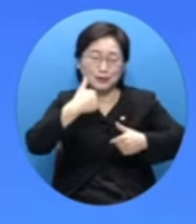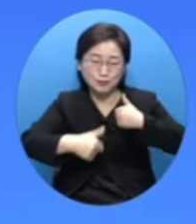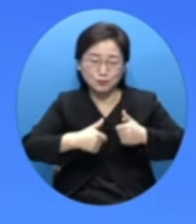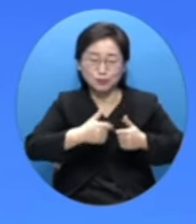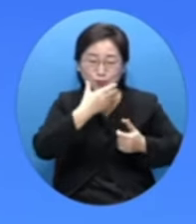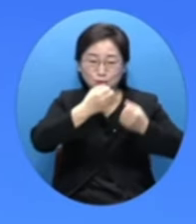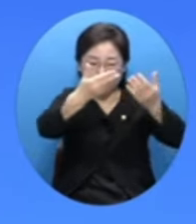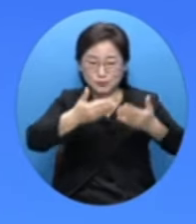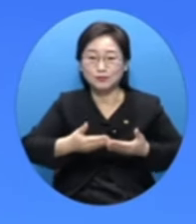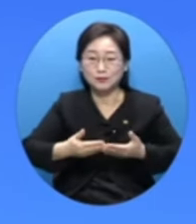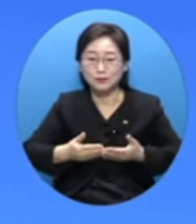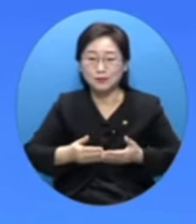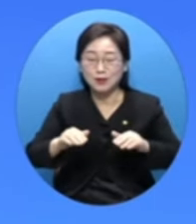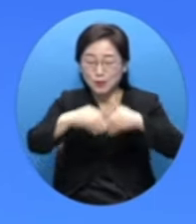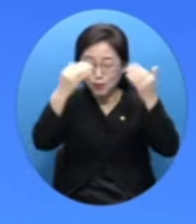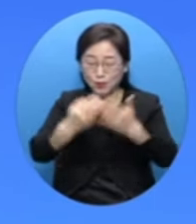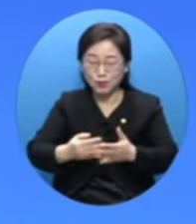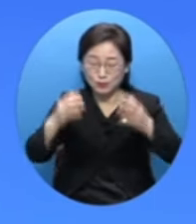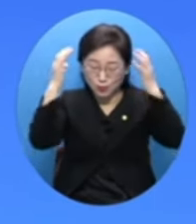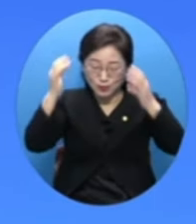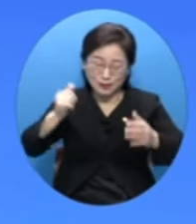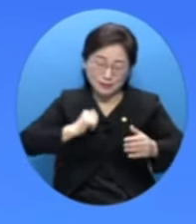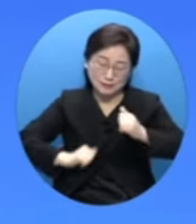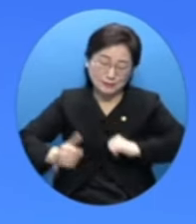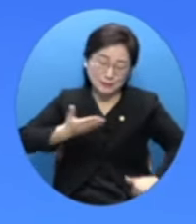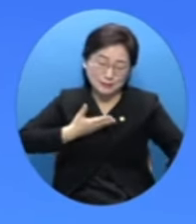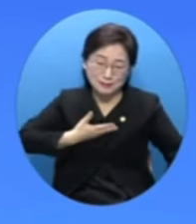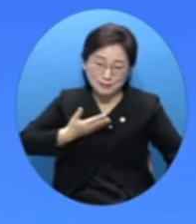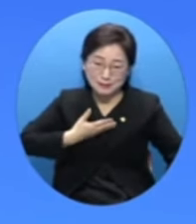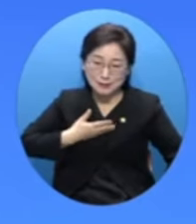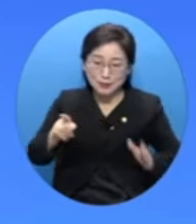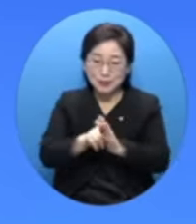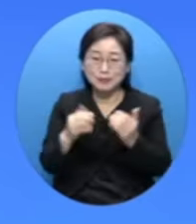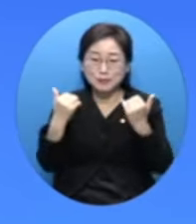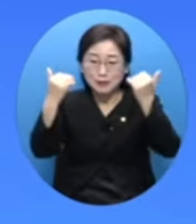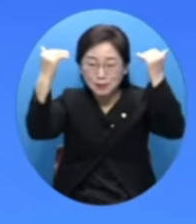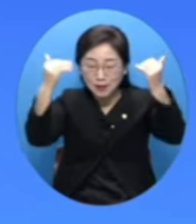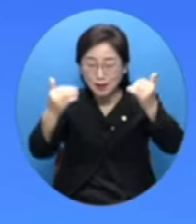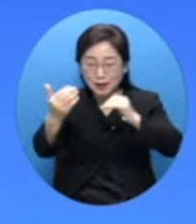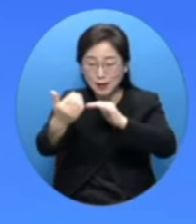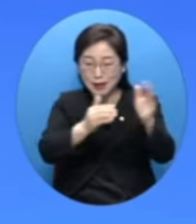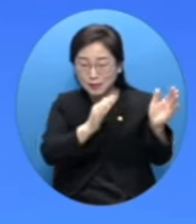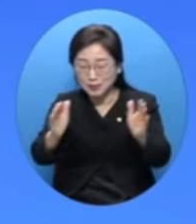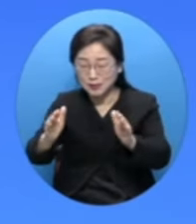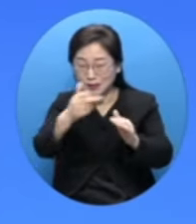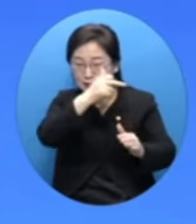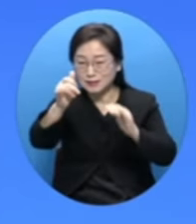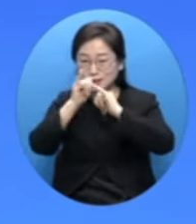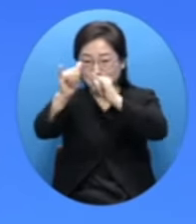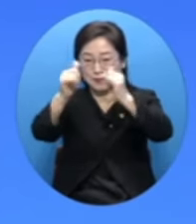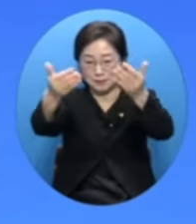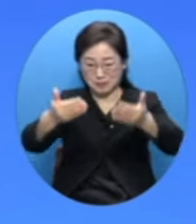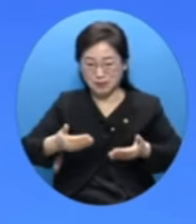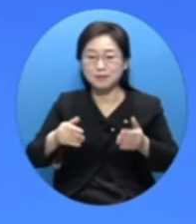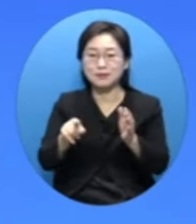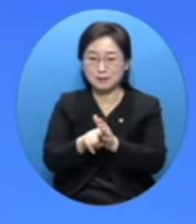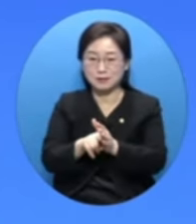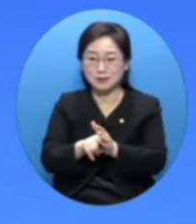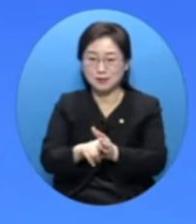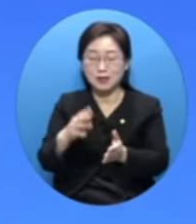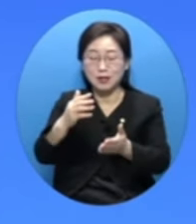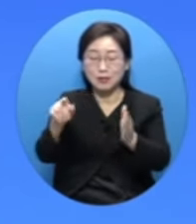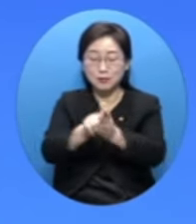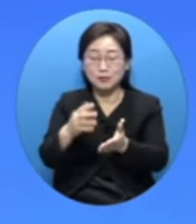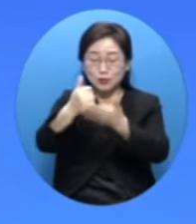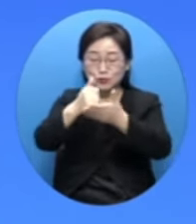것입니다. 모든 고난을 참고 견디면 우리 믿음이 자라게 되고 우리에게 예배된 큰 상급을 받게 되는 것입니다. 믿음의 주의